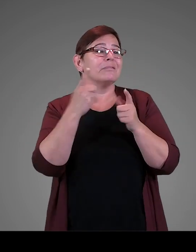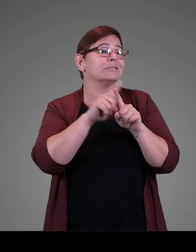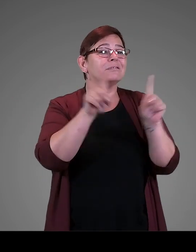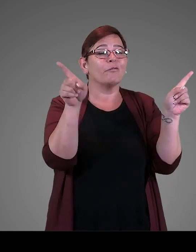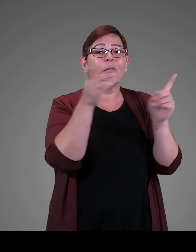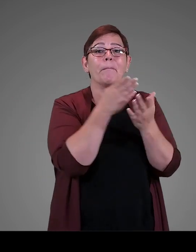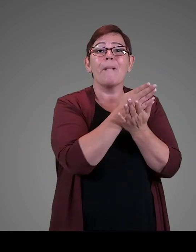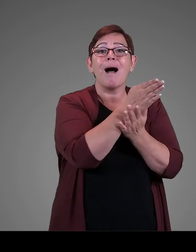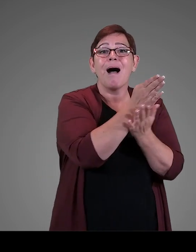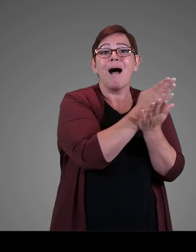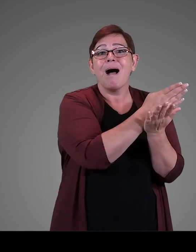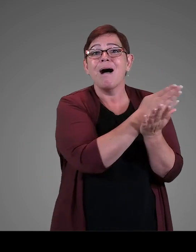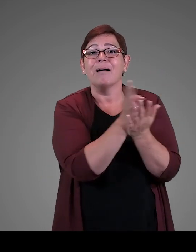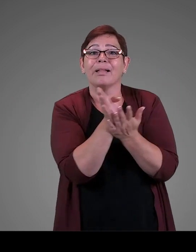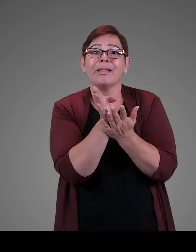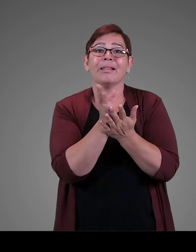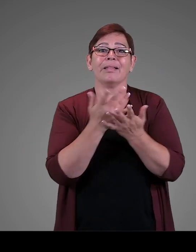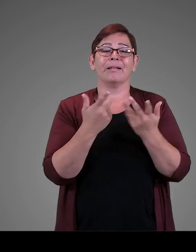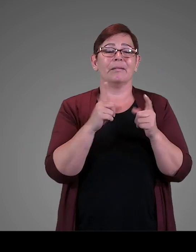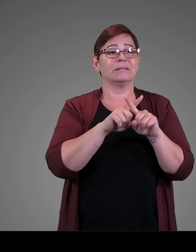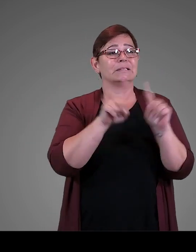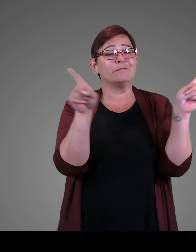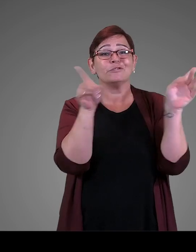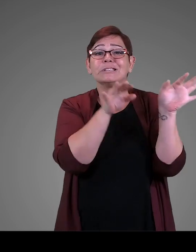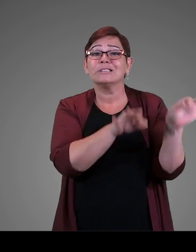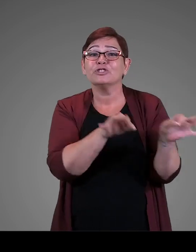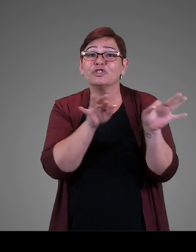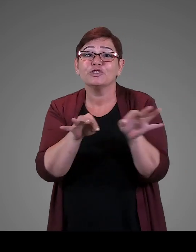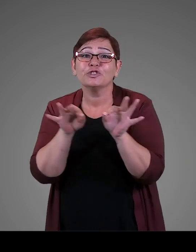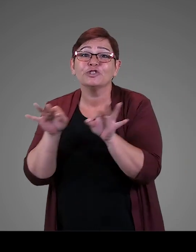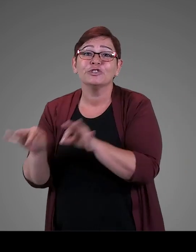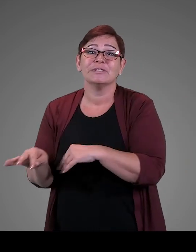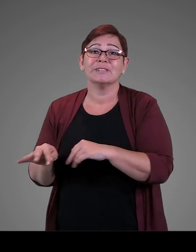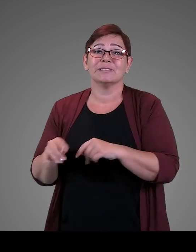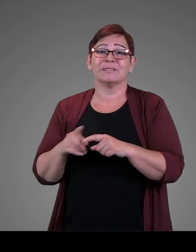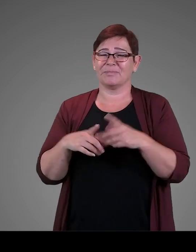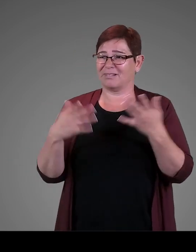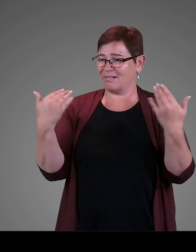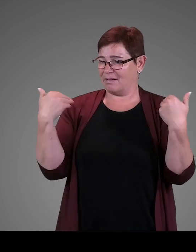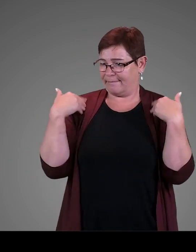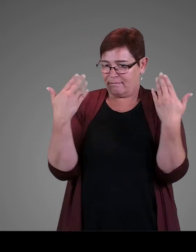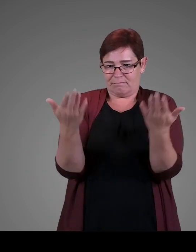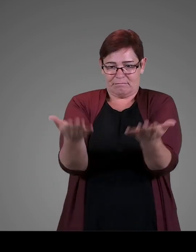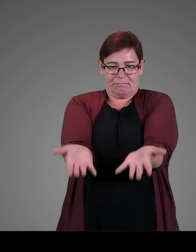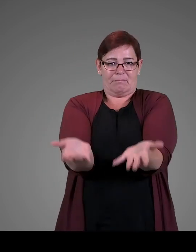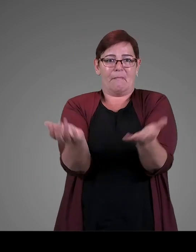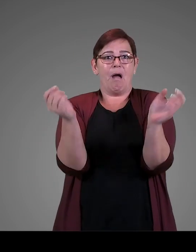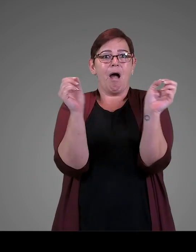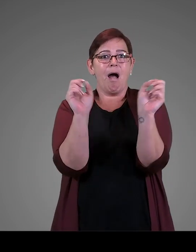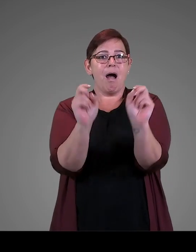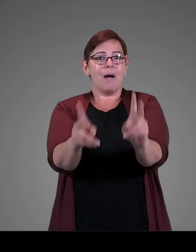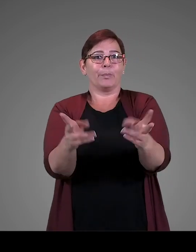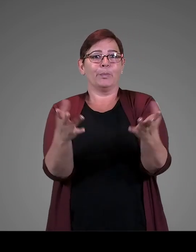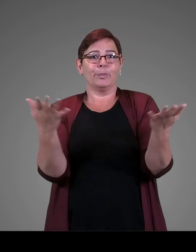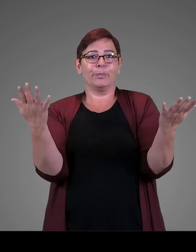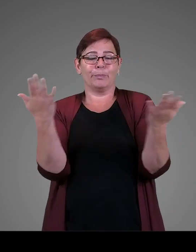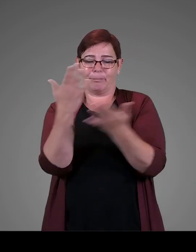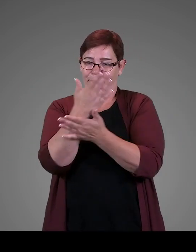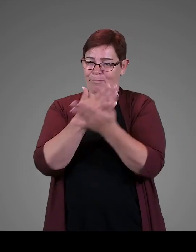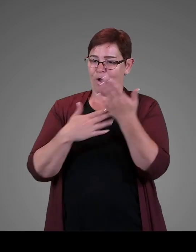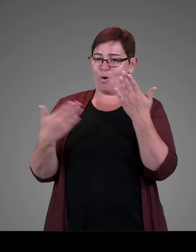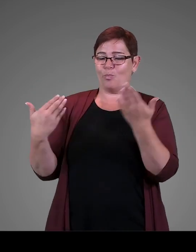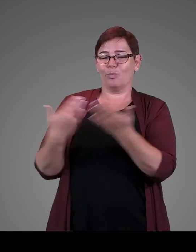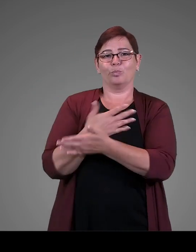qui ont peut-être fait un autre parcours, ont pris d'autres décisions, mais qui ont ensuite